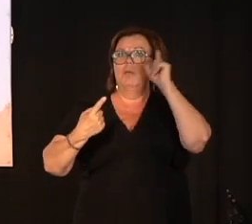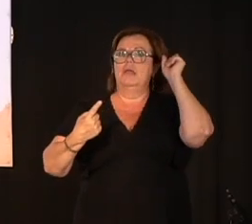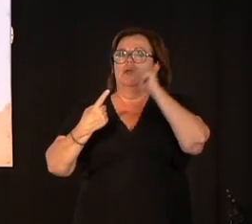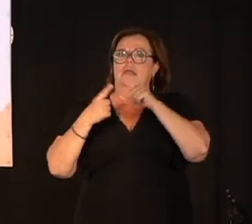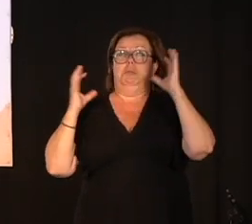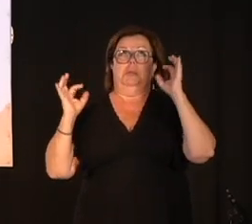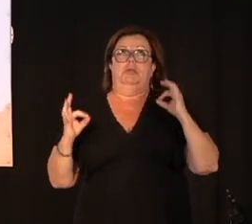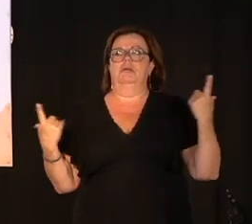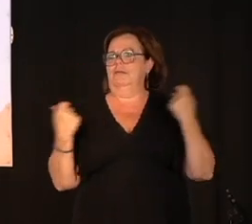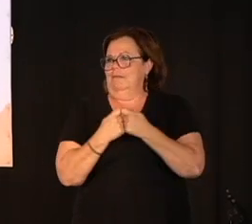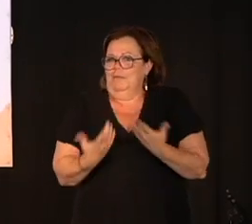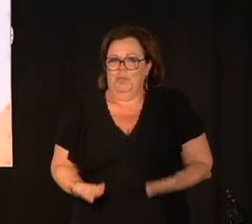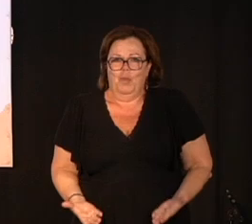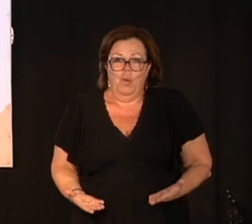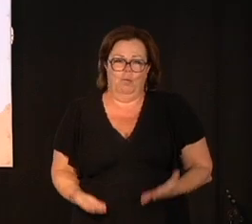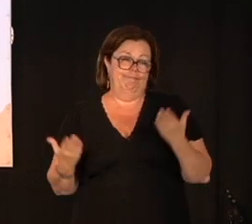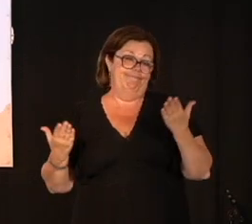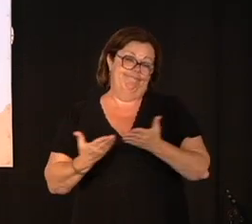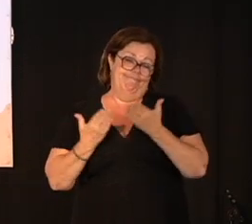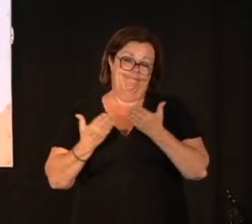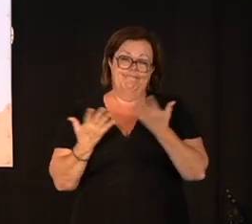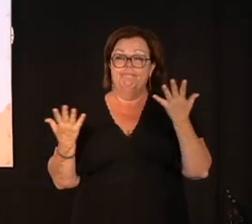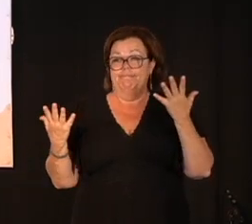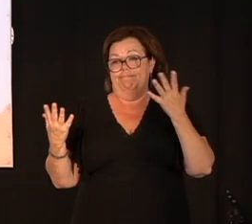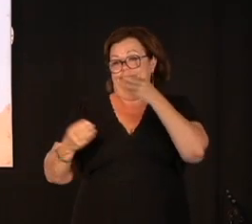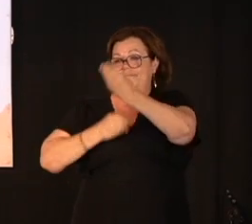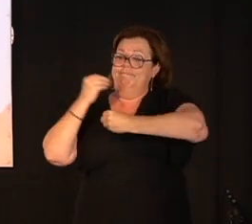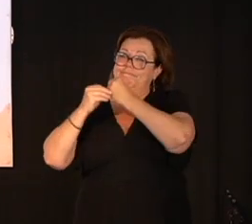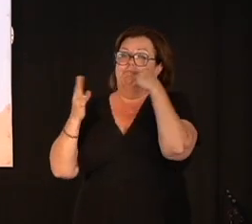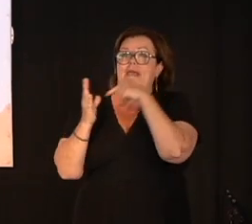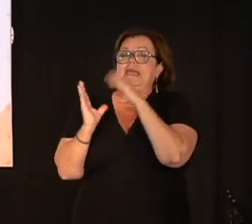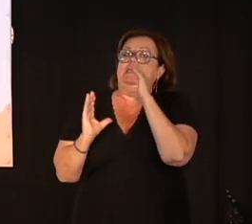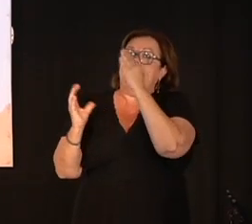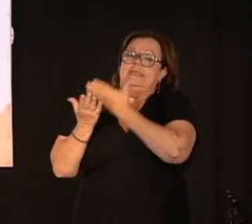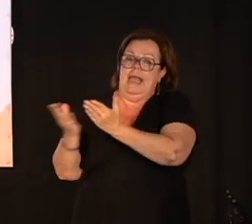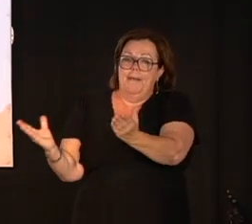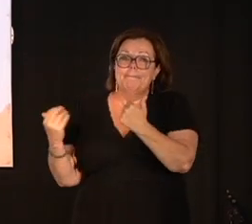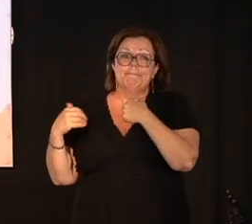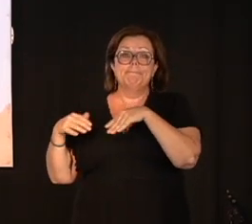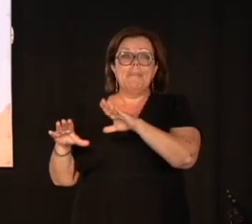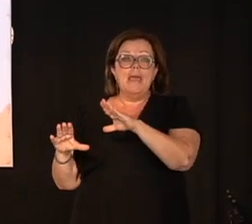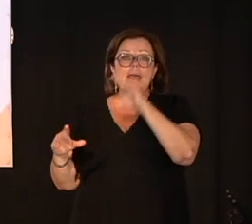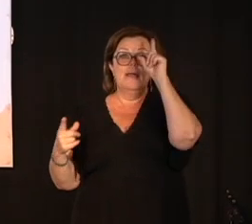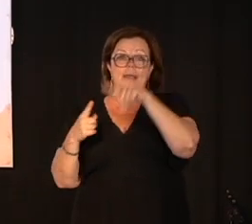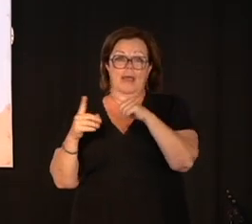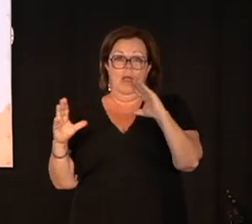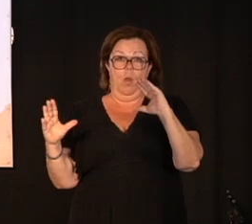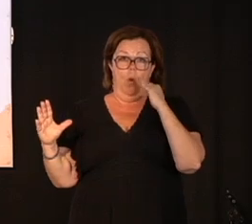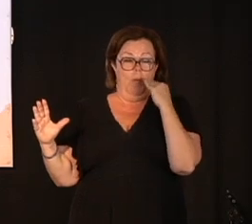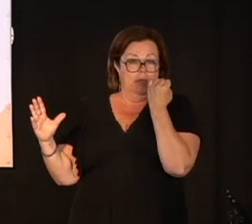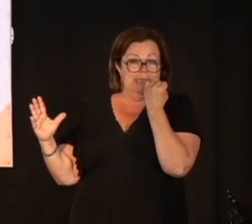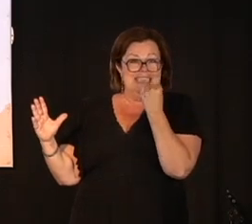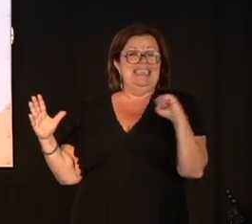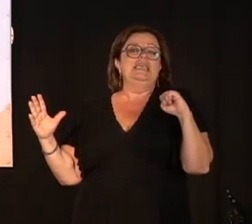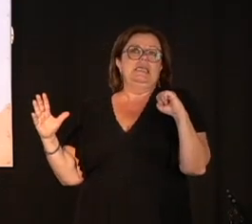d'actualité. Malheureusement, on aimerait que le monde soit plus simple, mais effectivement, la question des obéissances